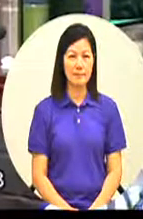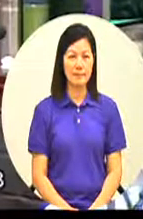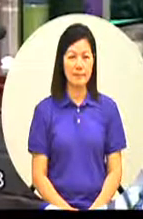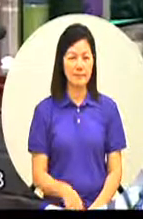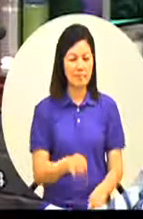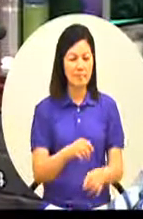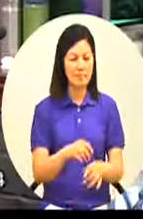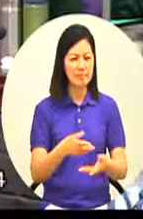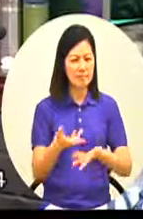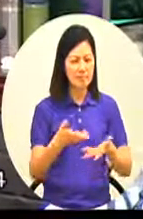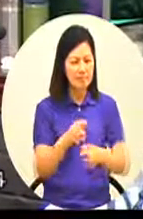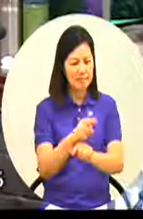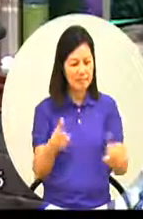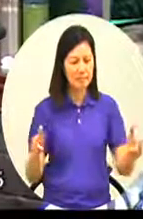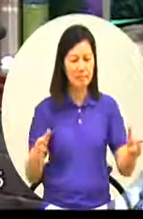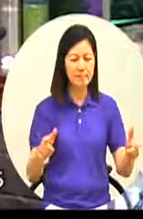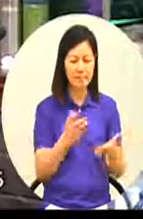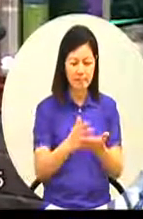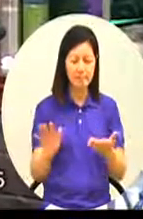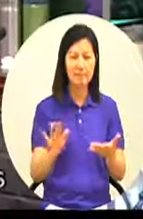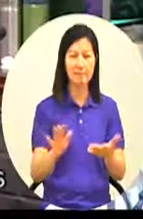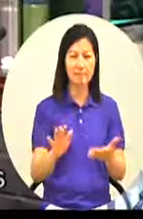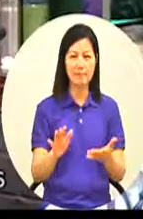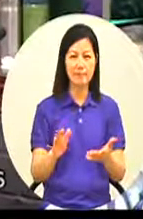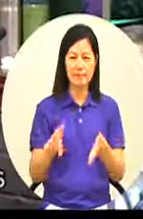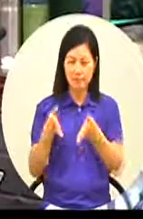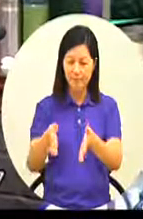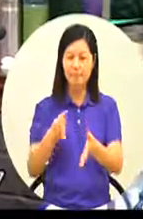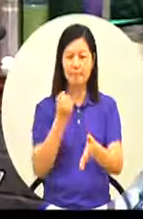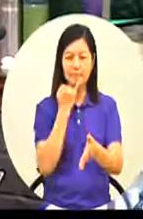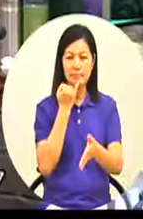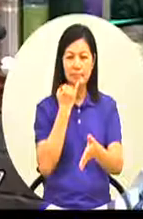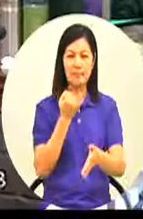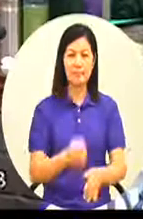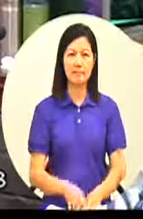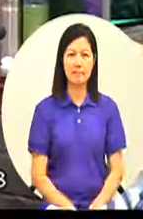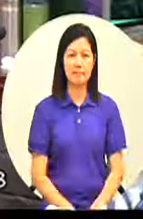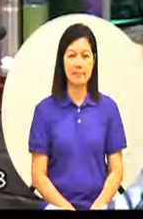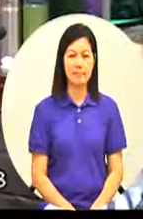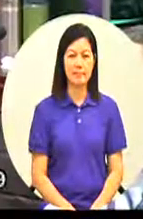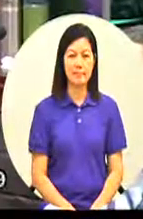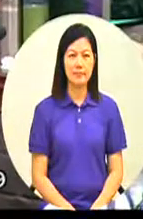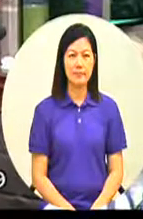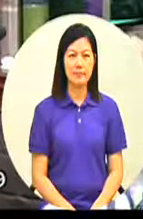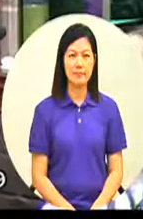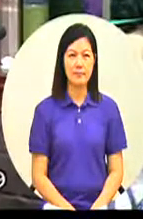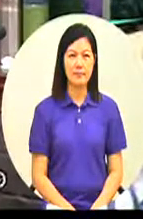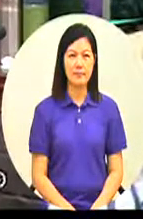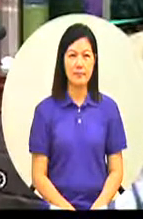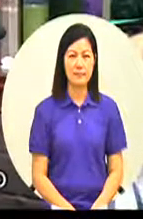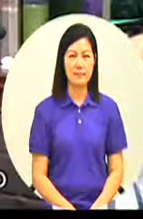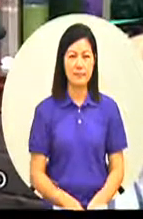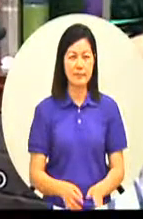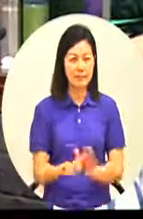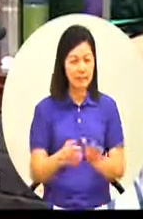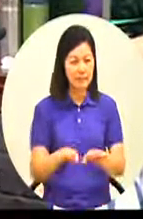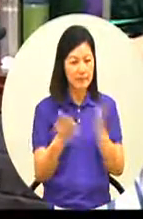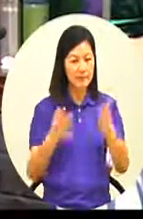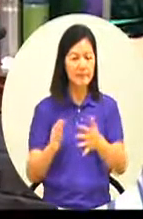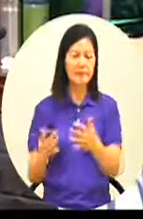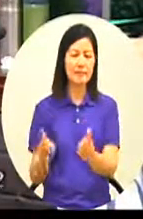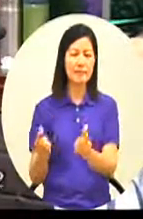情都会有一个解决之道，有一个中道的解决的方式哈。那没错，就像议员一开始讲到说美国的选举，